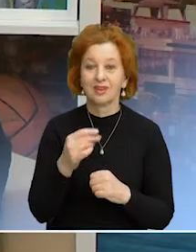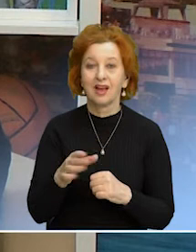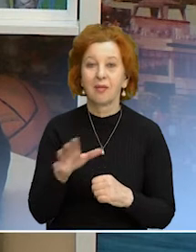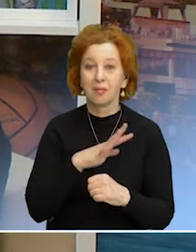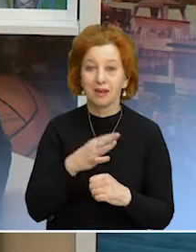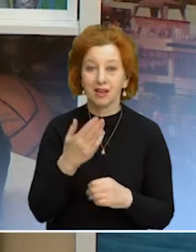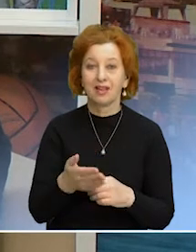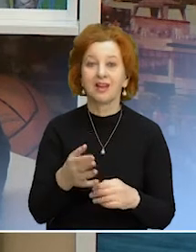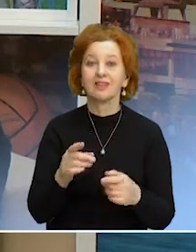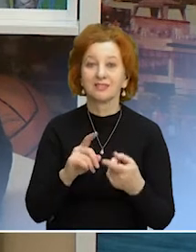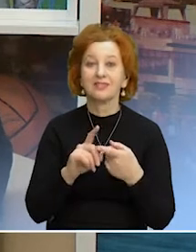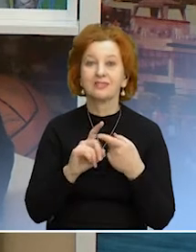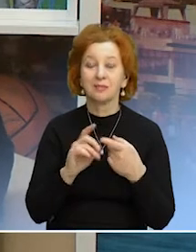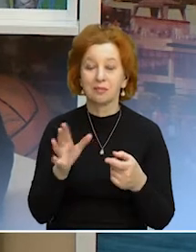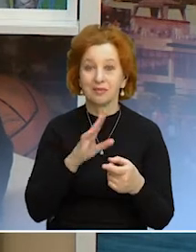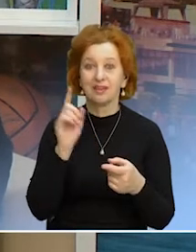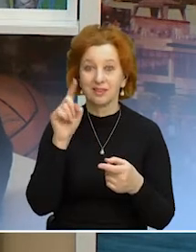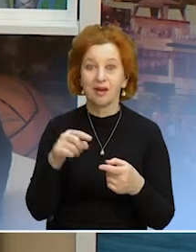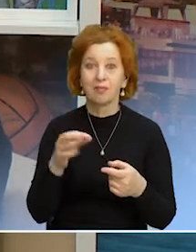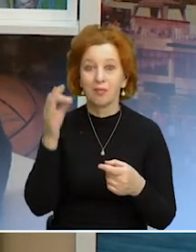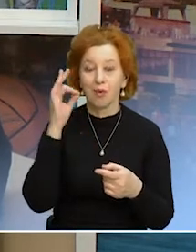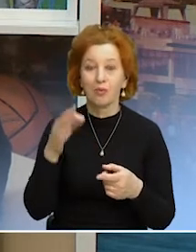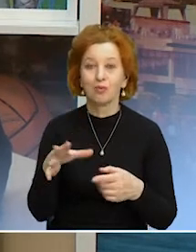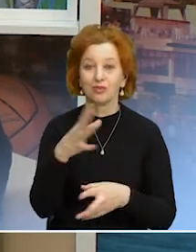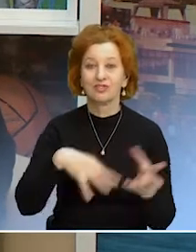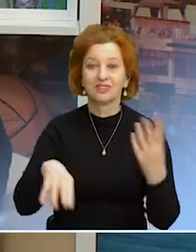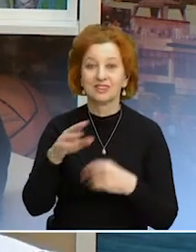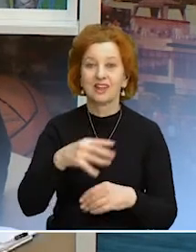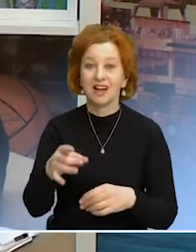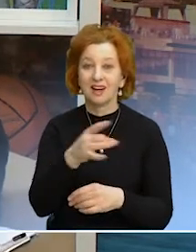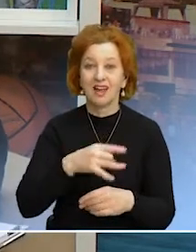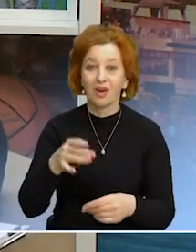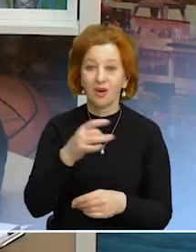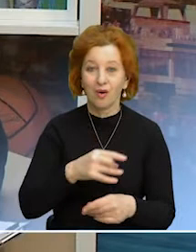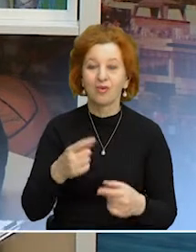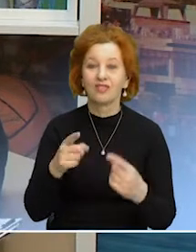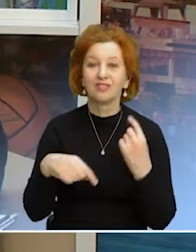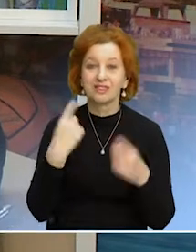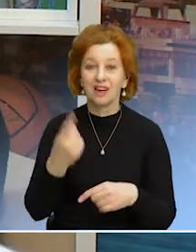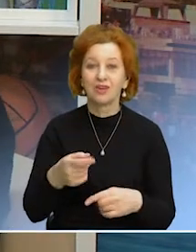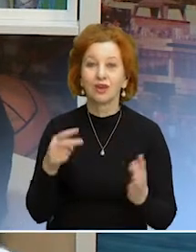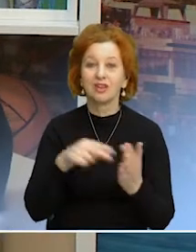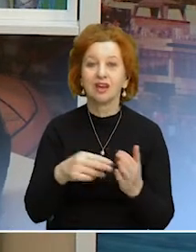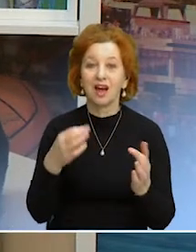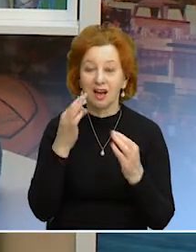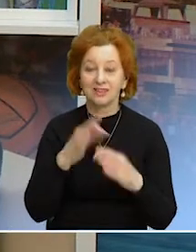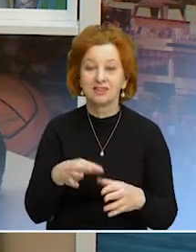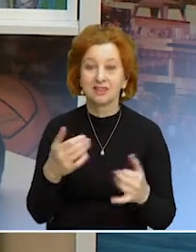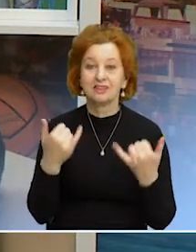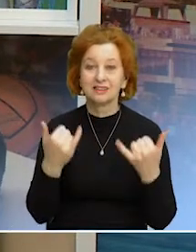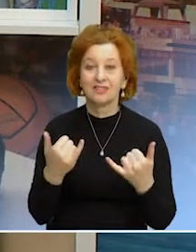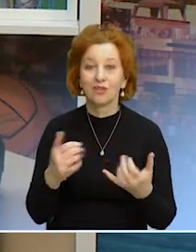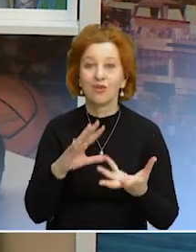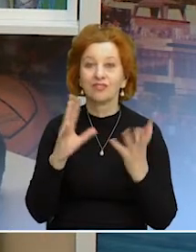Ты был, Гена, в Заветинском районе? Я думаю, что у меня есть все шансы успеть туда и в этом году, и в следующем, друзья, осталось до Нового года.